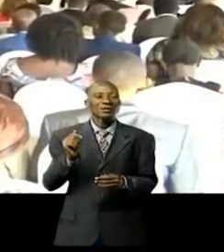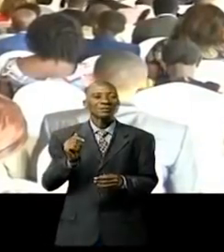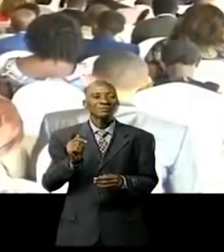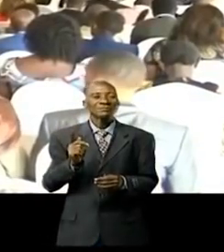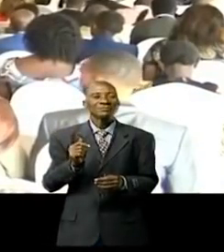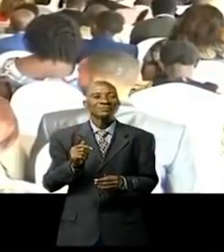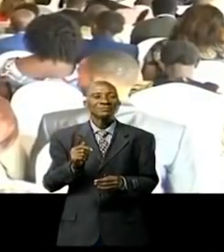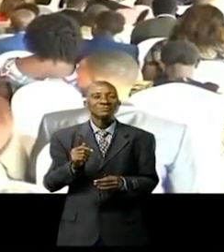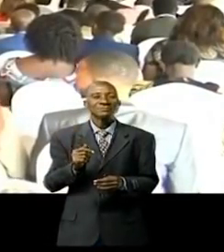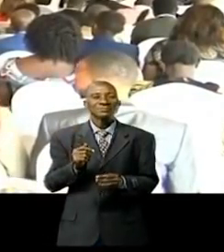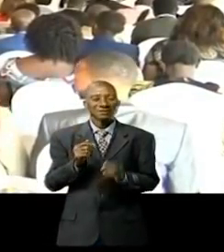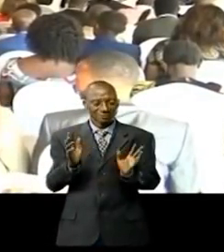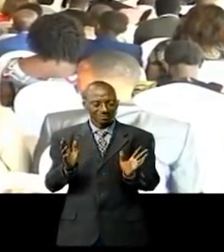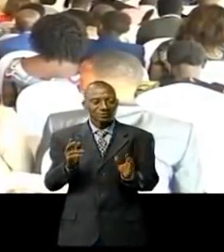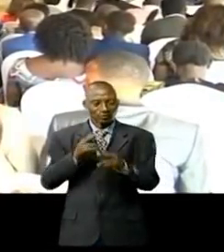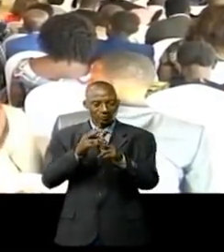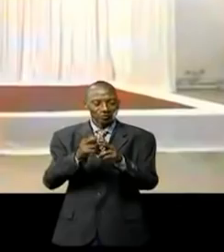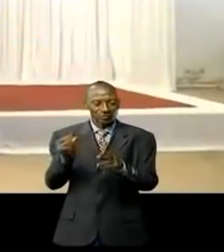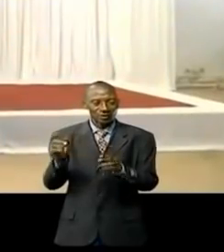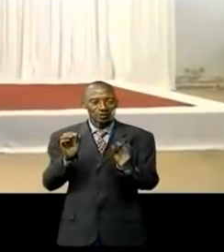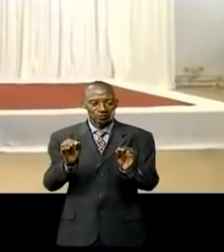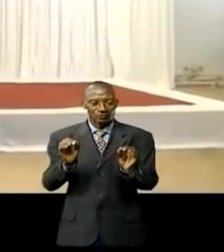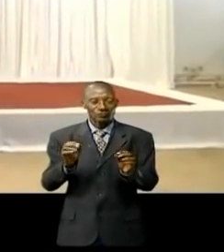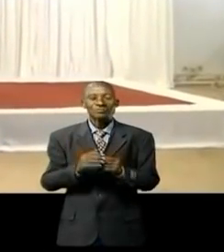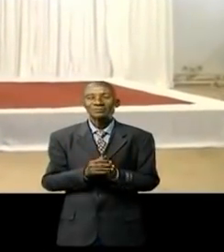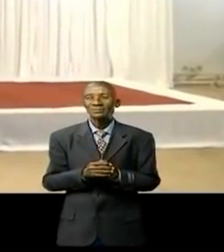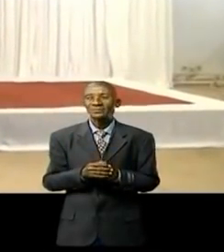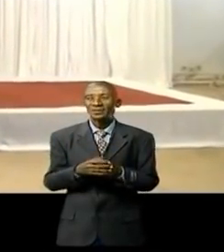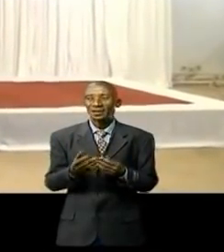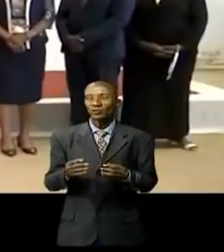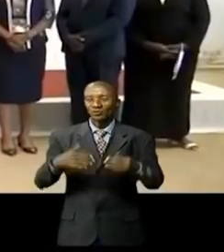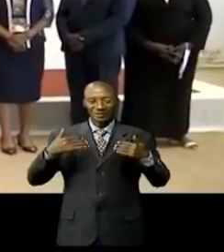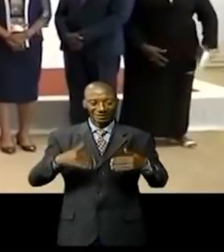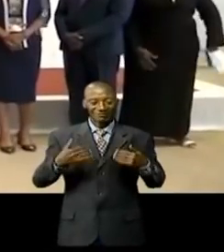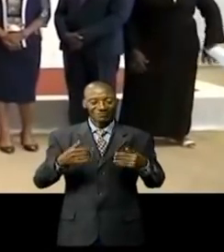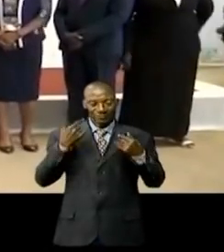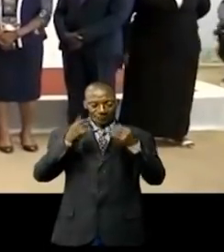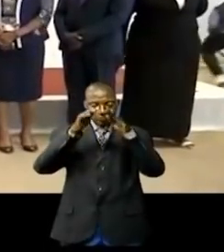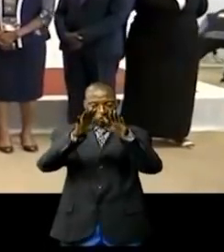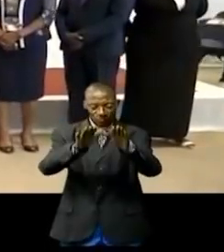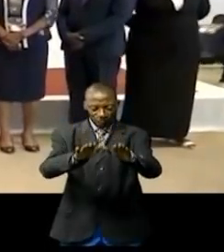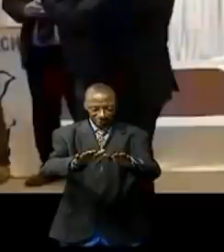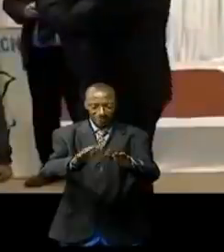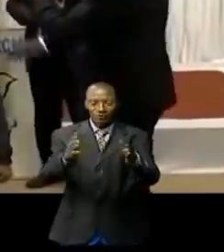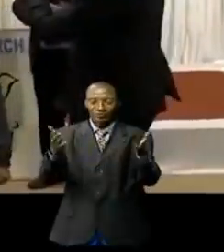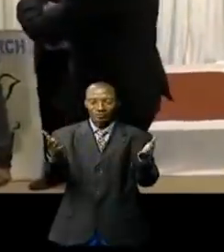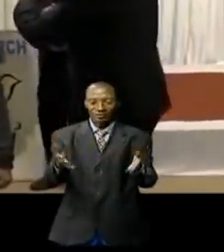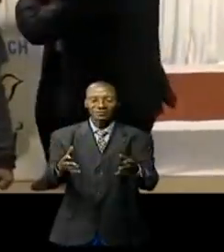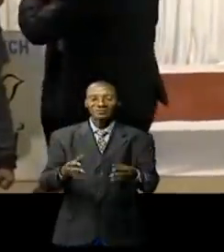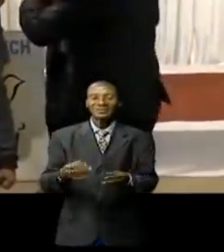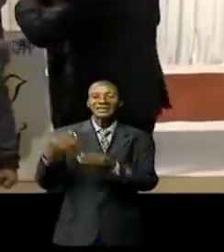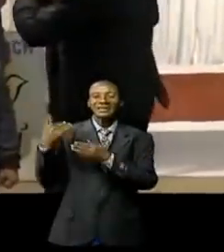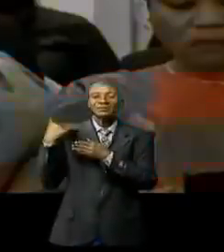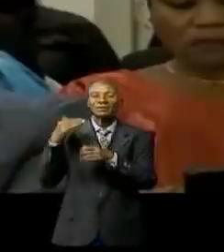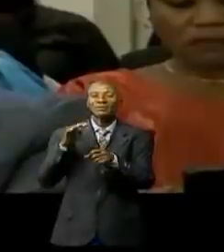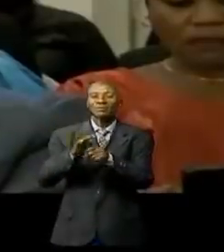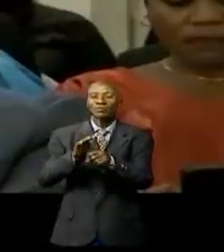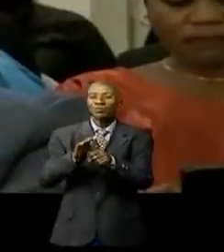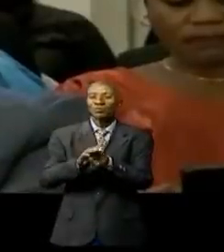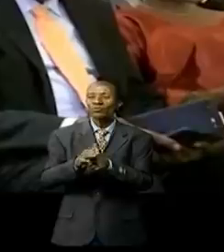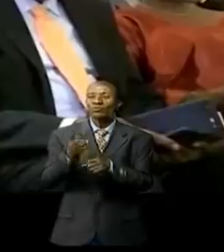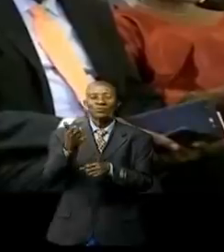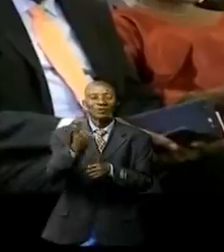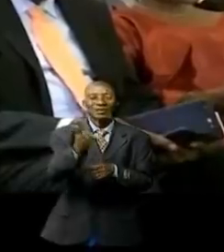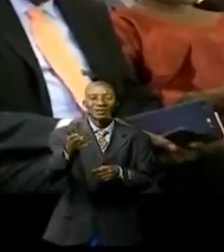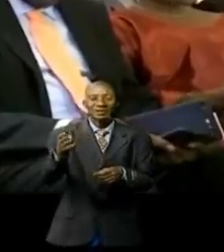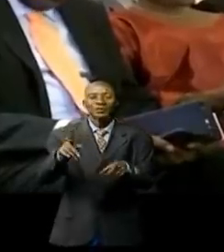Church RDC. Une cérémonie de consécration organisée en présence de plusieurs personnalités, dont quelques membres du gouvernement,